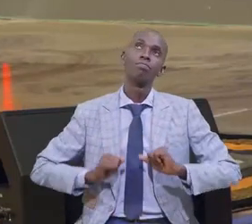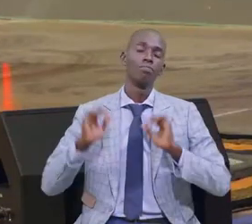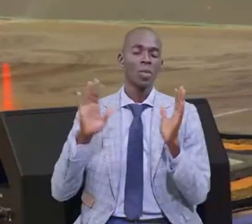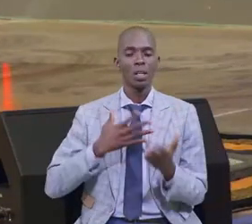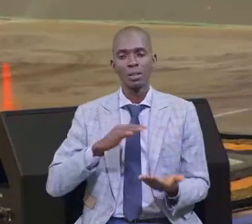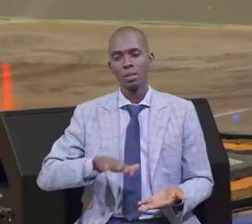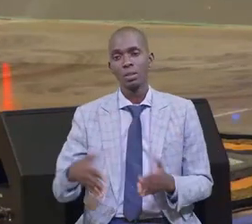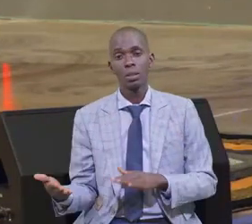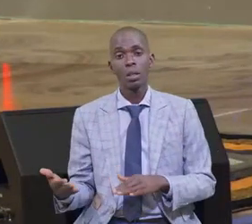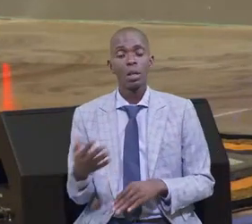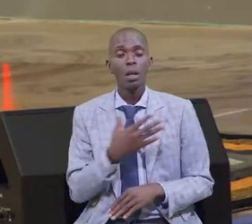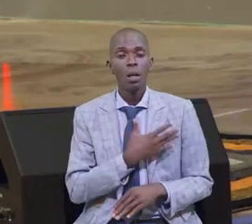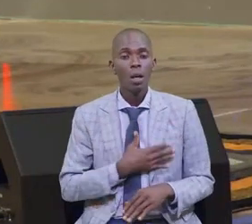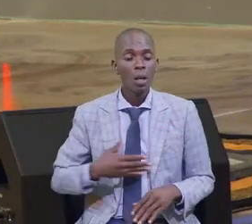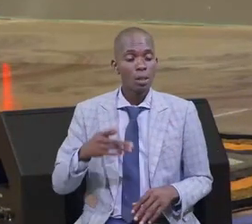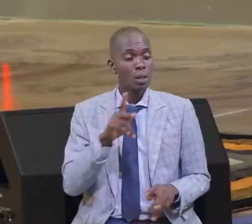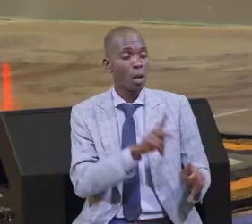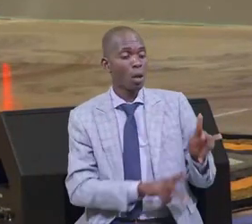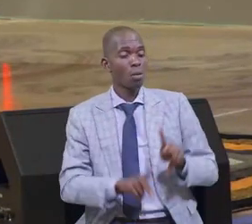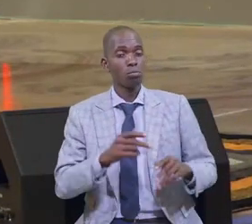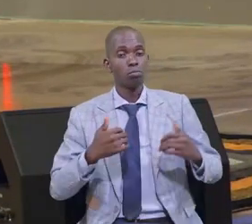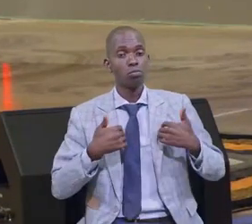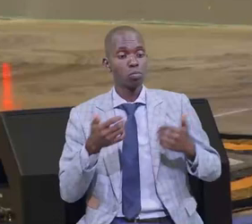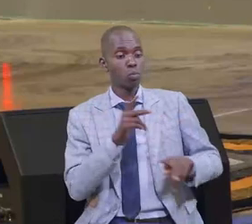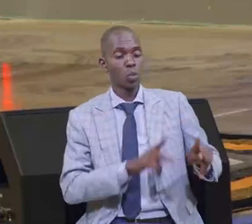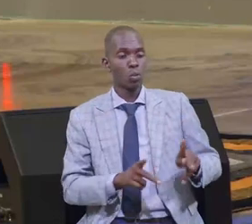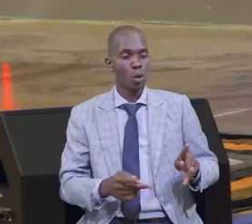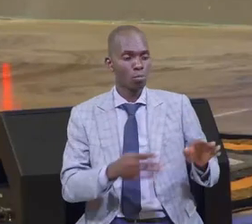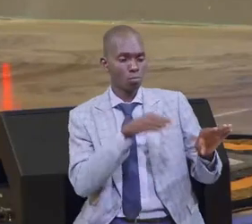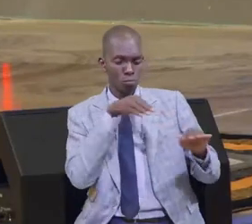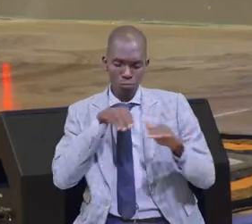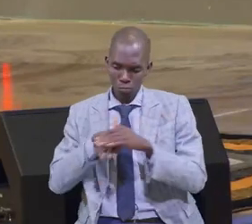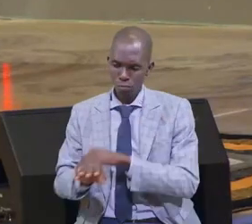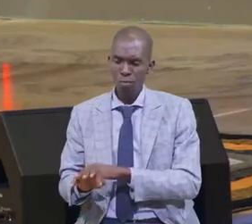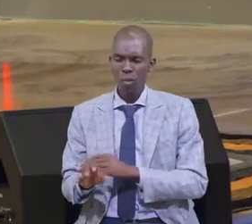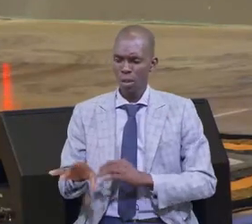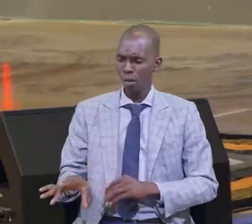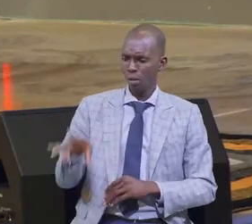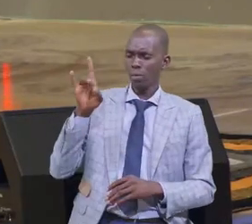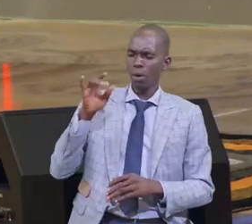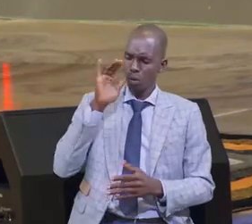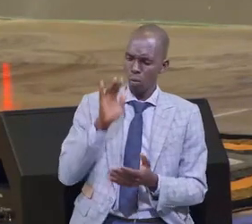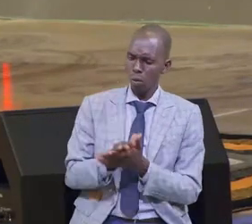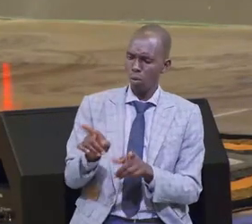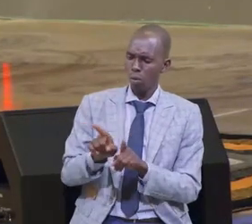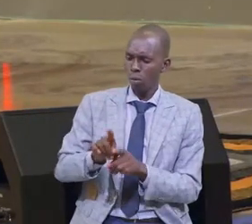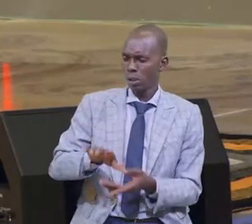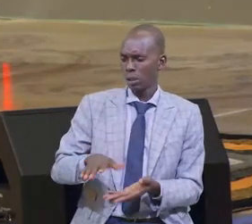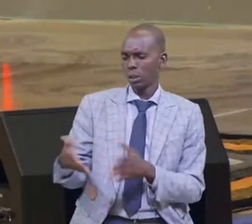expira. Les jeunes gens, étant entrés, la trouvèrent